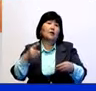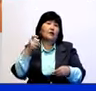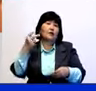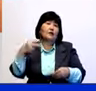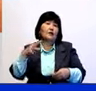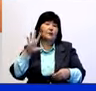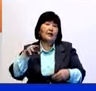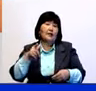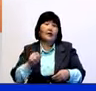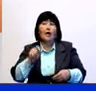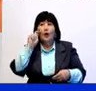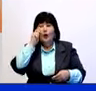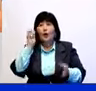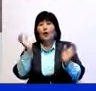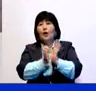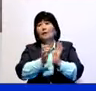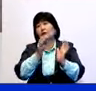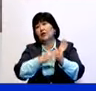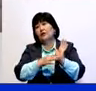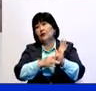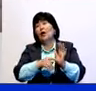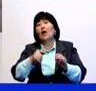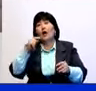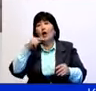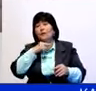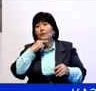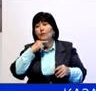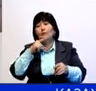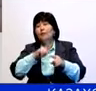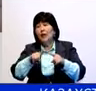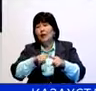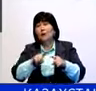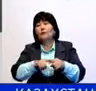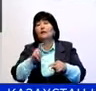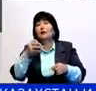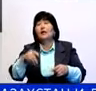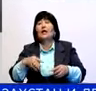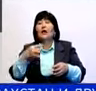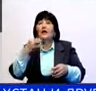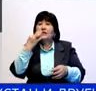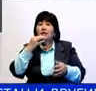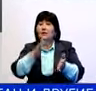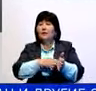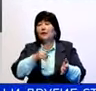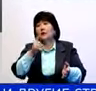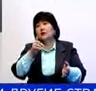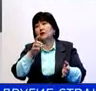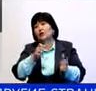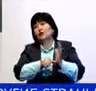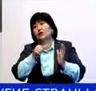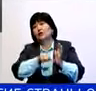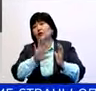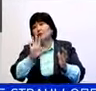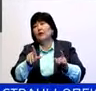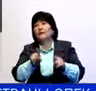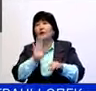125 тенге, лук и капуста по 90, морковь по 130, литр подсолнечного масла под 665.